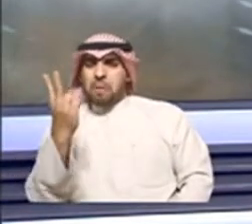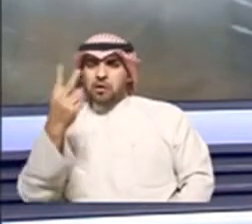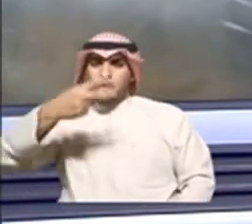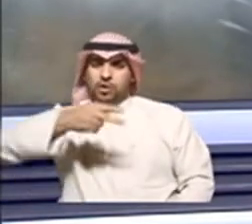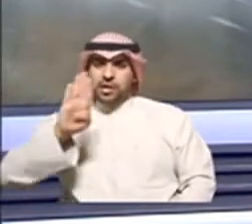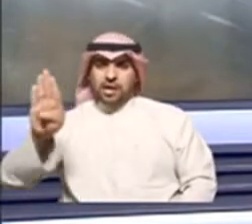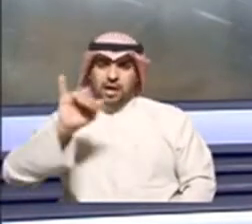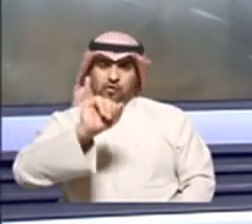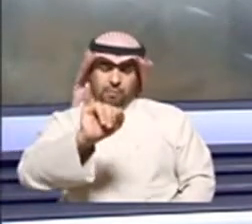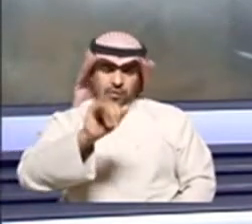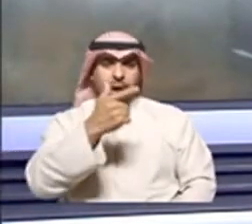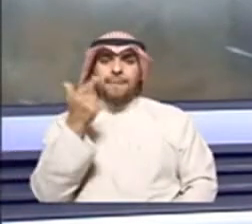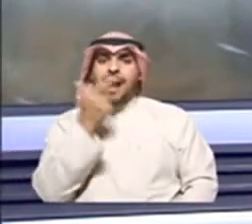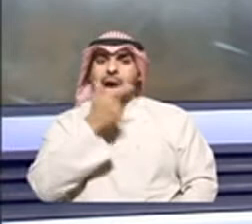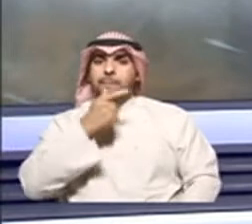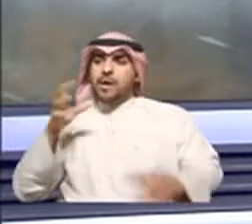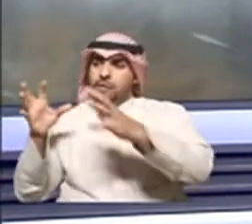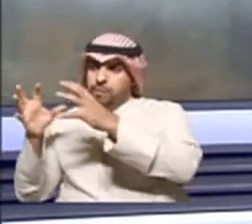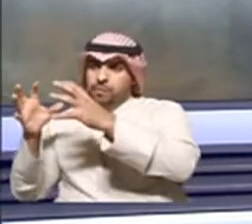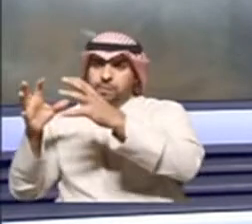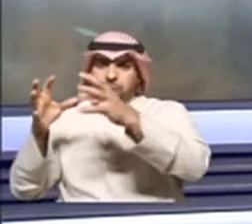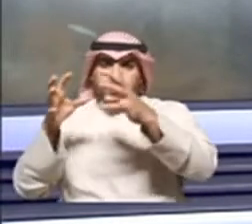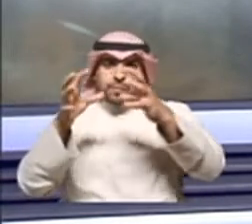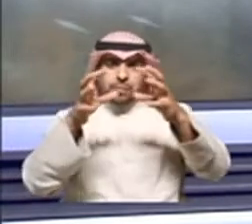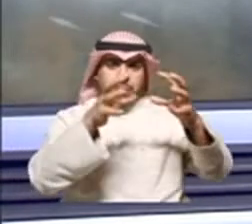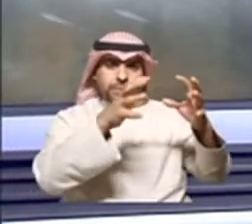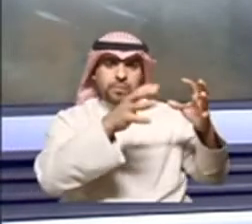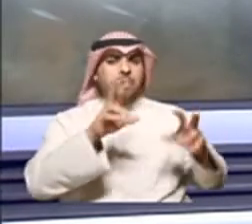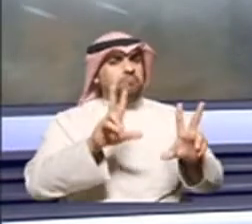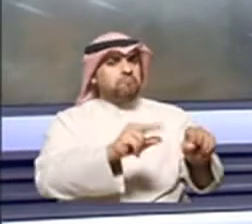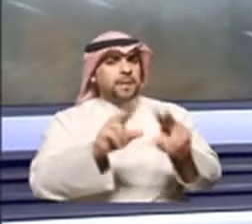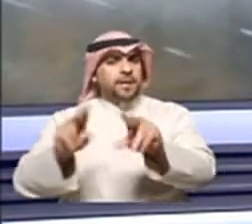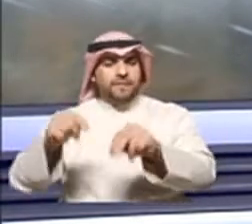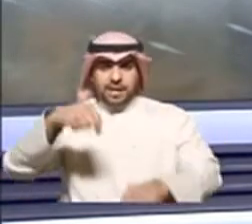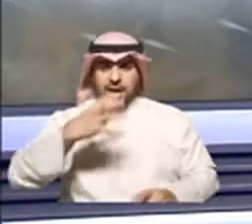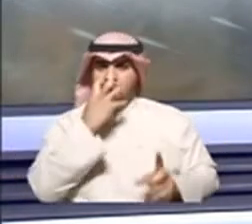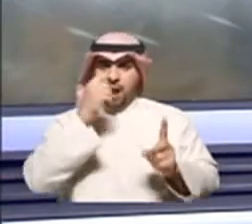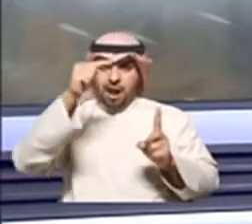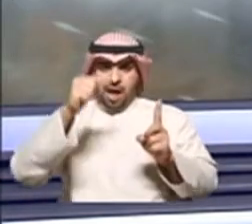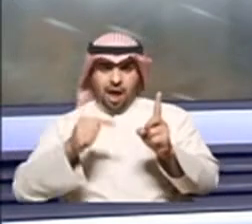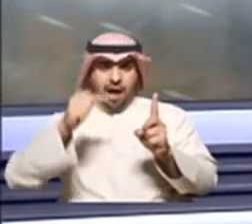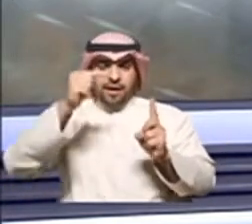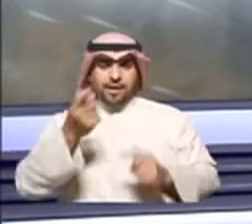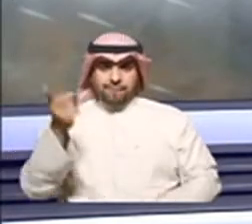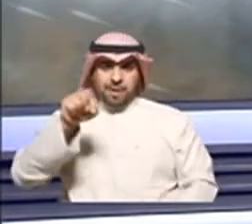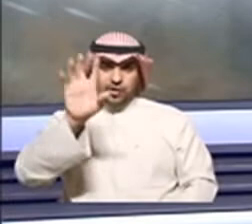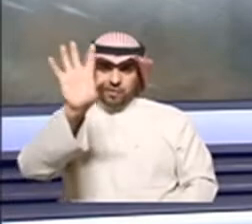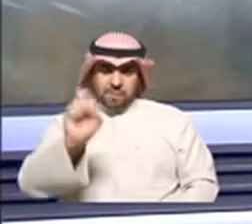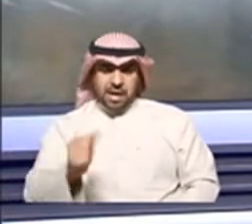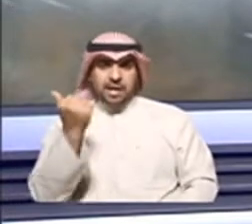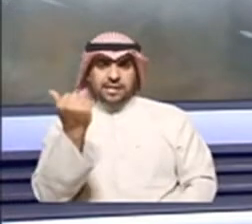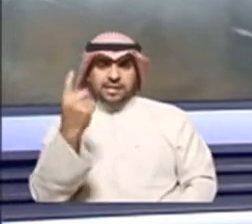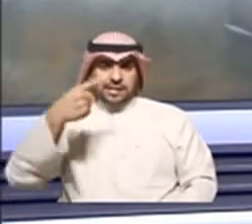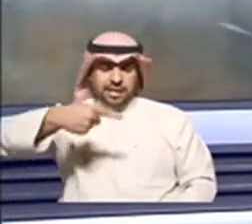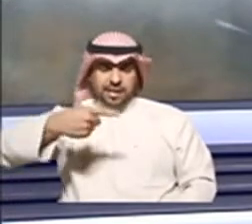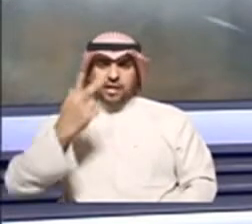الحين والآخر، راح تكون متقلبة الاتجاه إلى كوس، وأيضا عبور السحب راح يستمر ويانا، ودرجات الحرارة مساء يوم الغد تتراوح ما بين 16